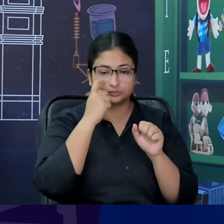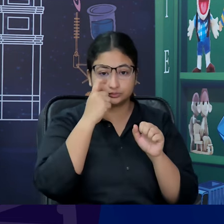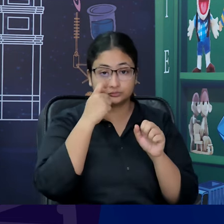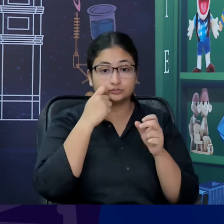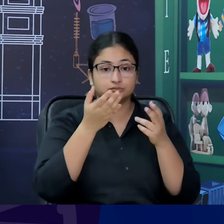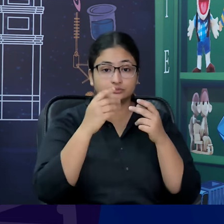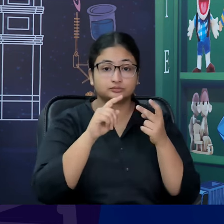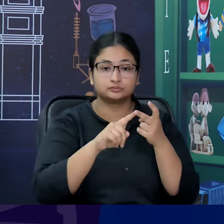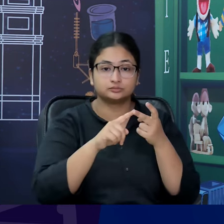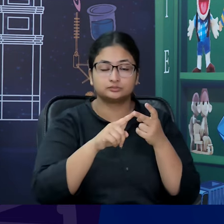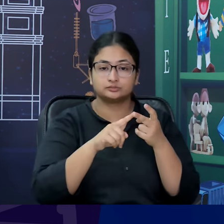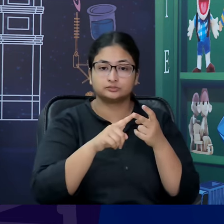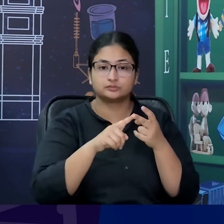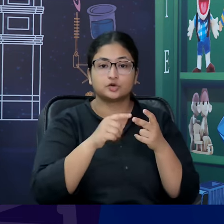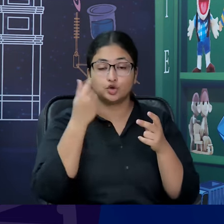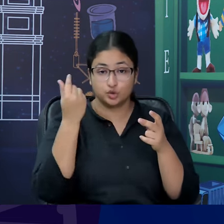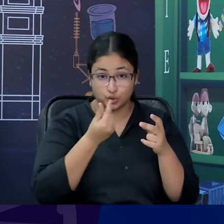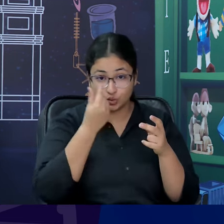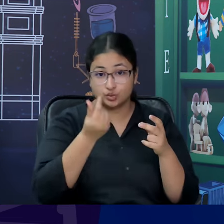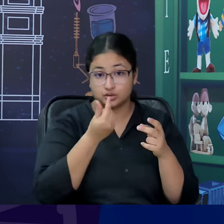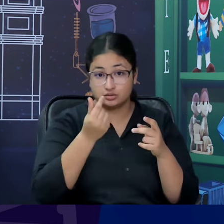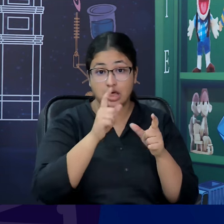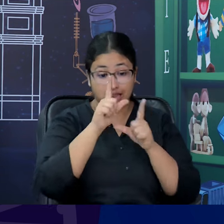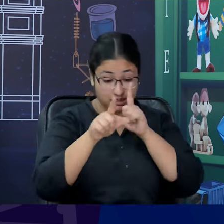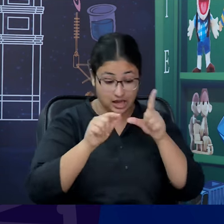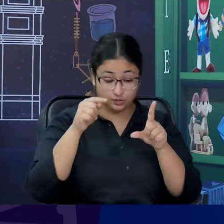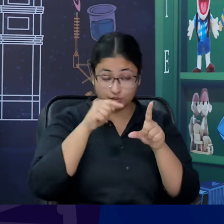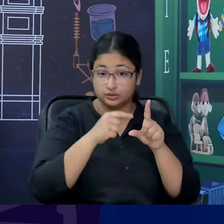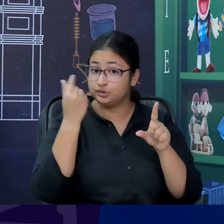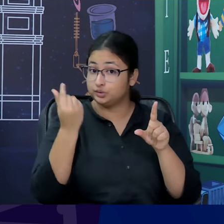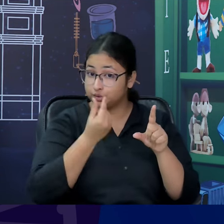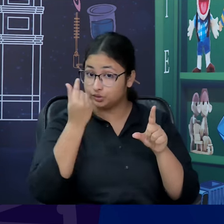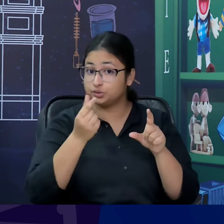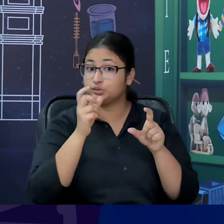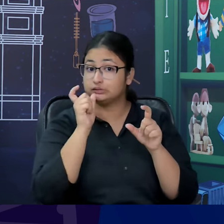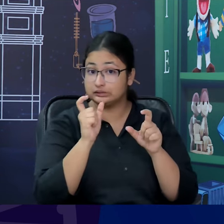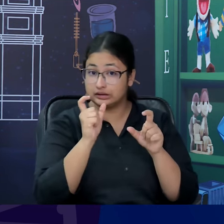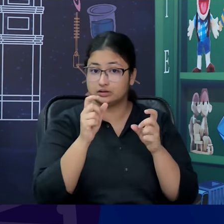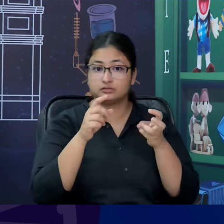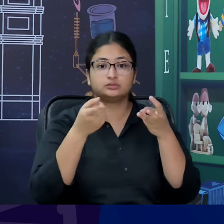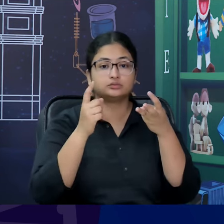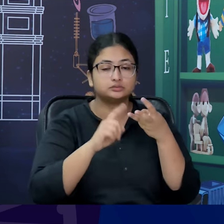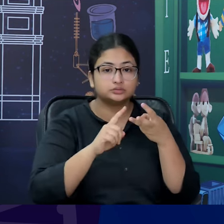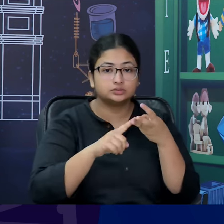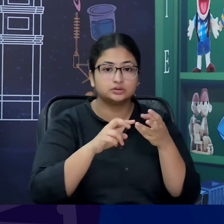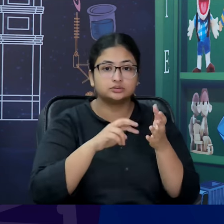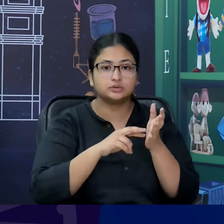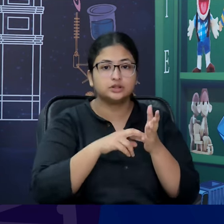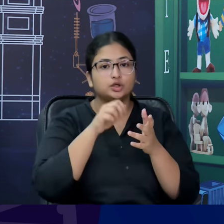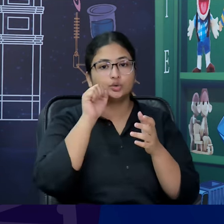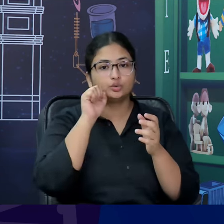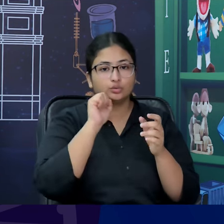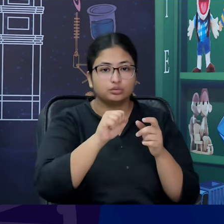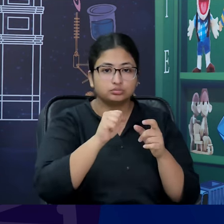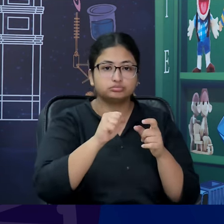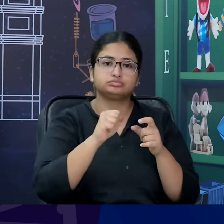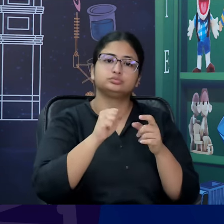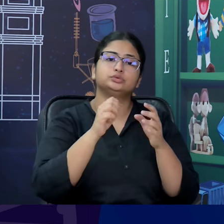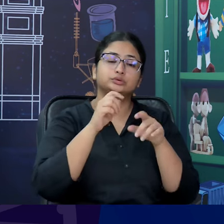का का मतलब इस प्रयोग करना इस्तेमाल करना और सहूलियत शब्द है यानी अपने सहूलियत के हिसाब से ताकि वो